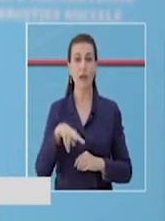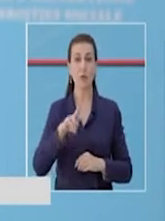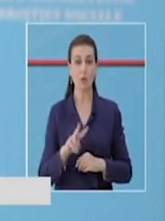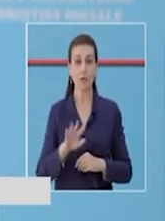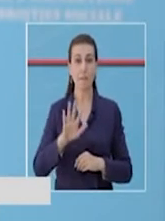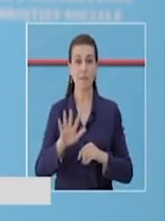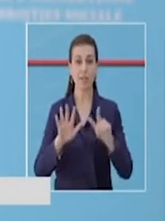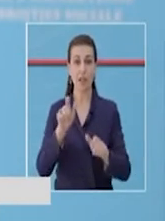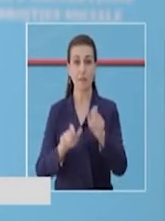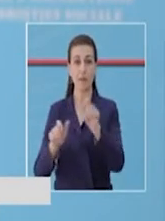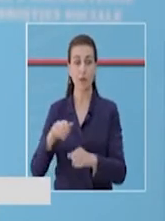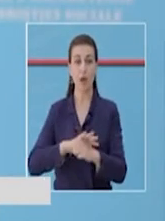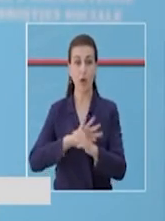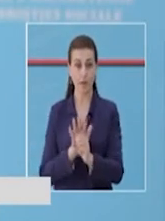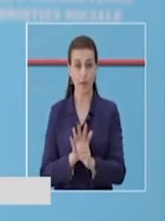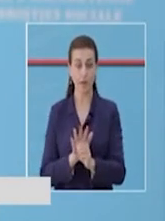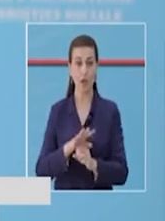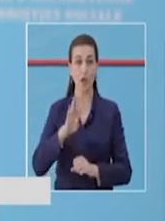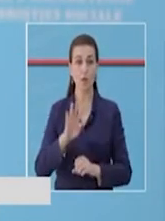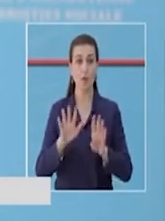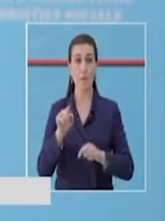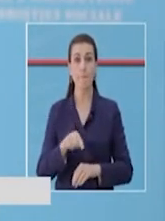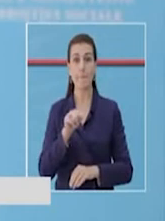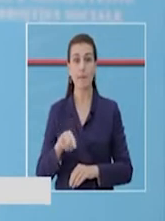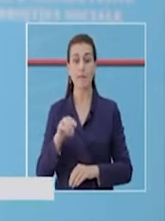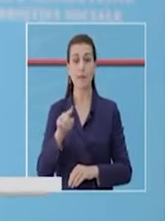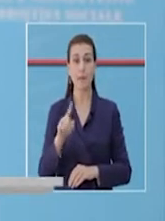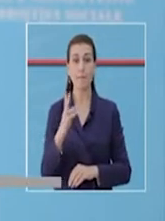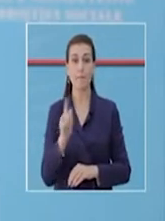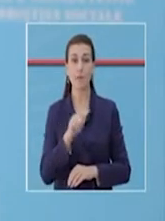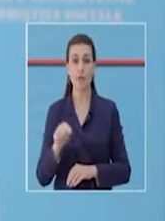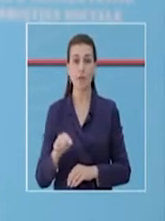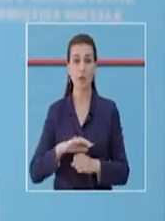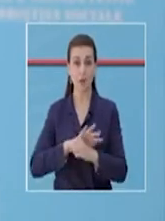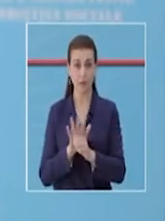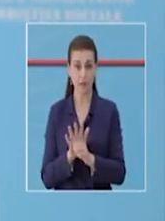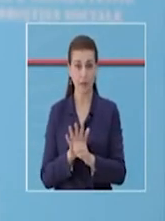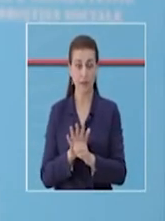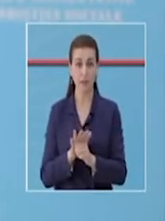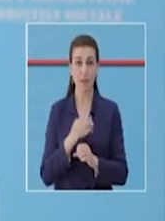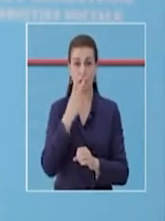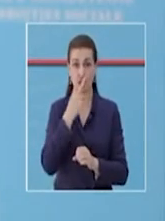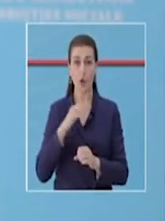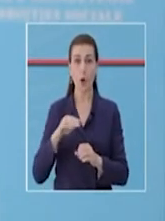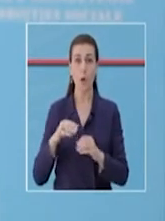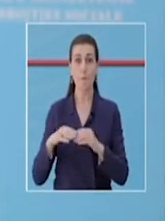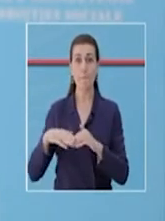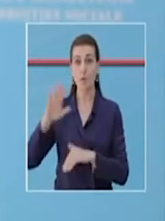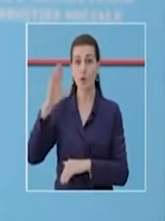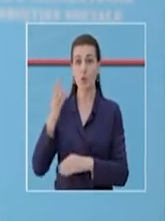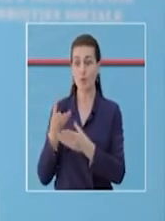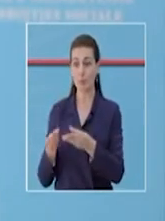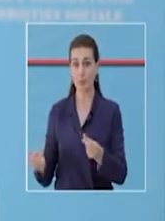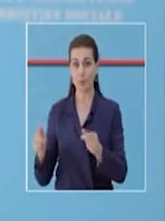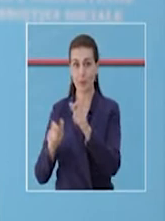apo 21.9% e totalit të prekurve persona aktiv me COVID-19 dhe si të shihet, përqindja të të shëruarve është